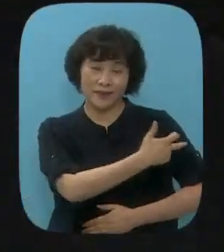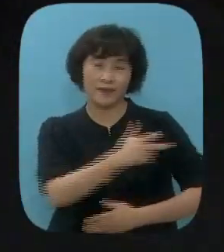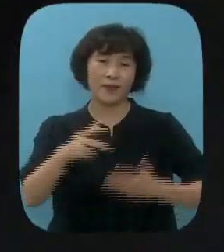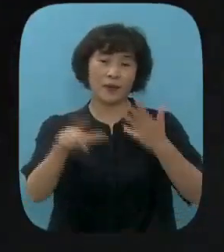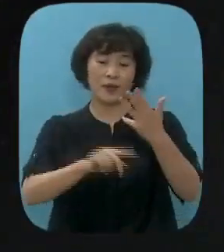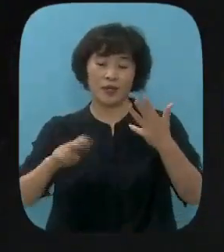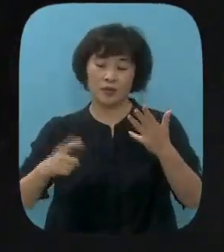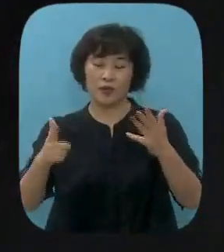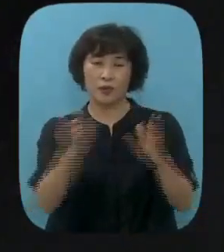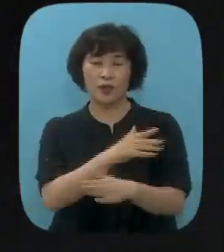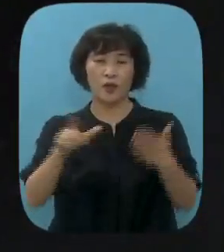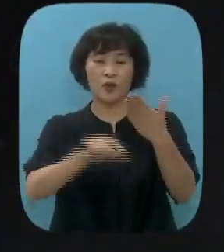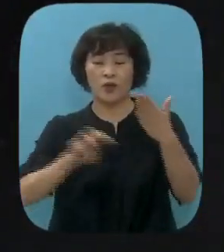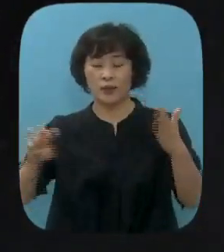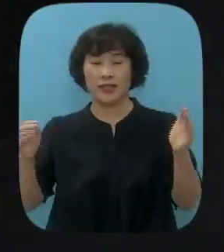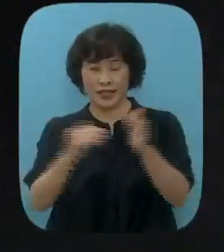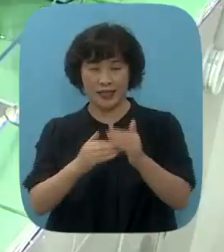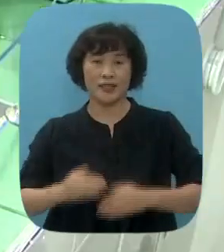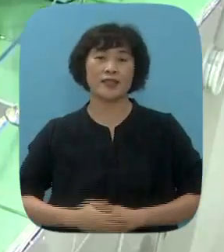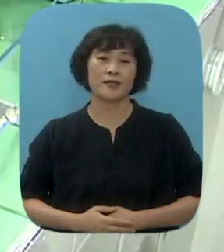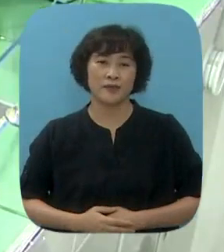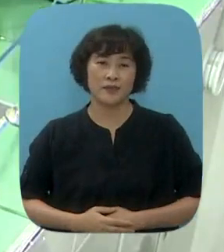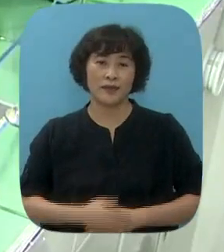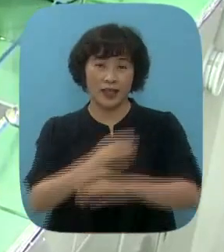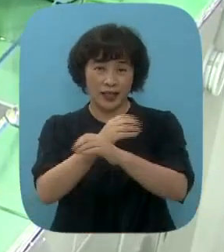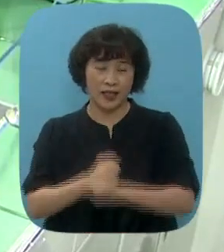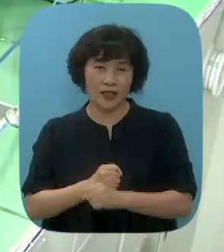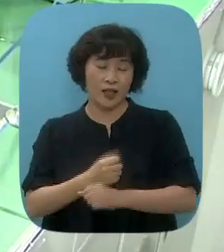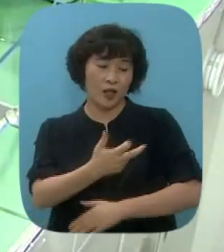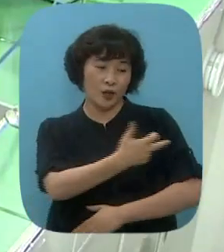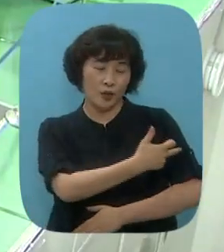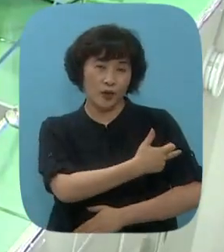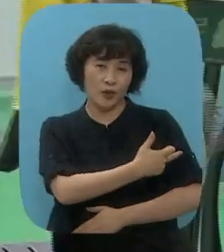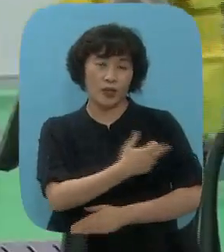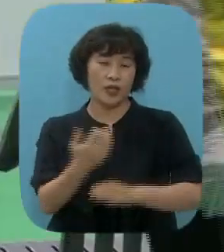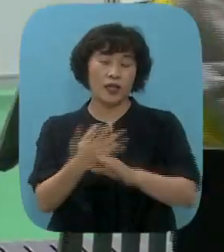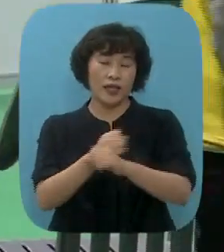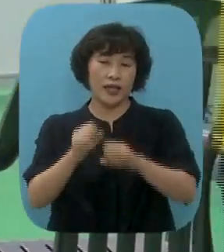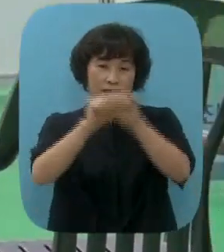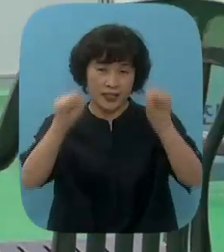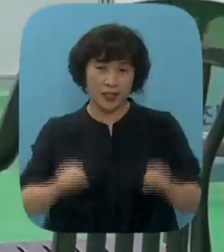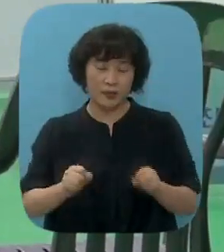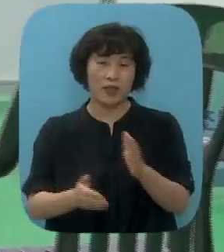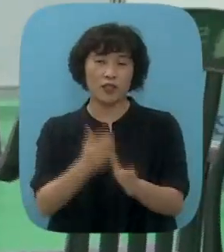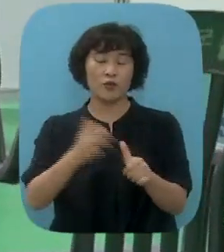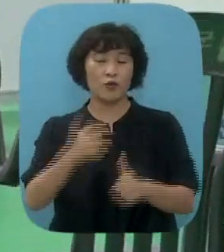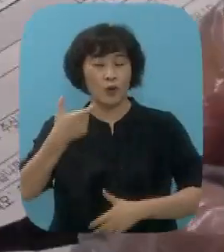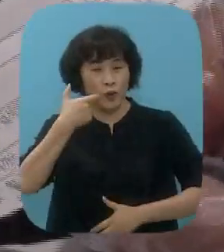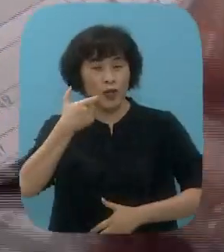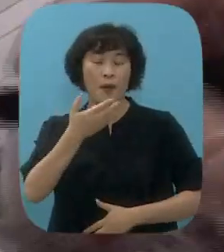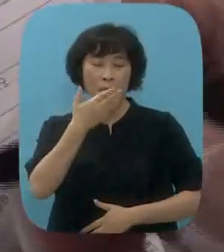오는 26일부터 다음 달 30일까지입니다. 예약은 백신 접종 예약 시스템이나 시군 콜센터에서